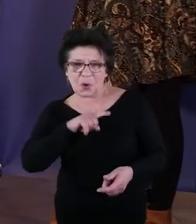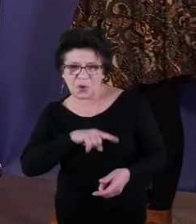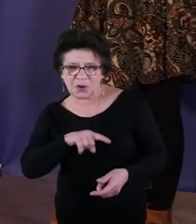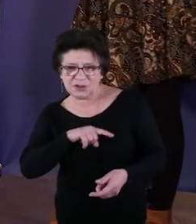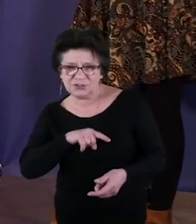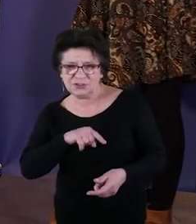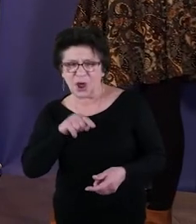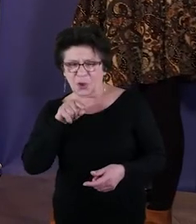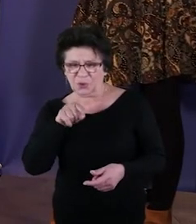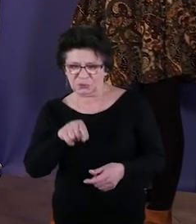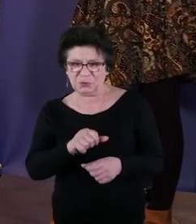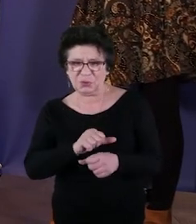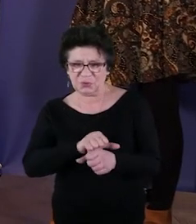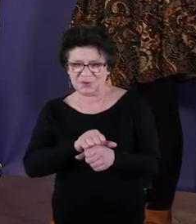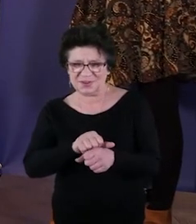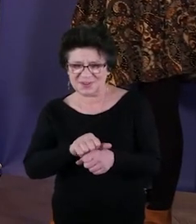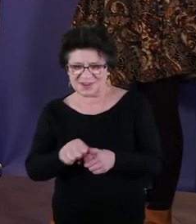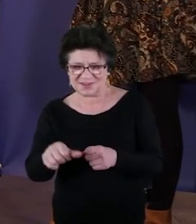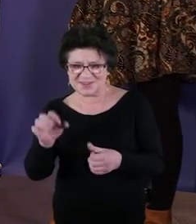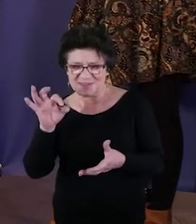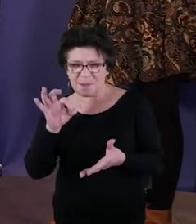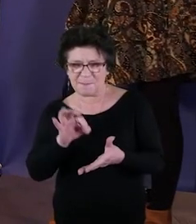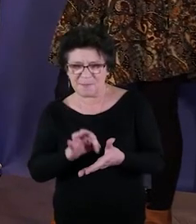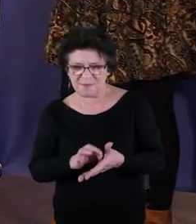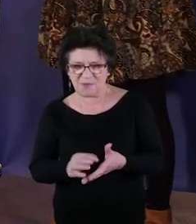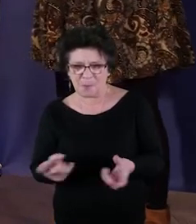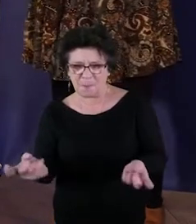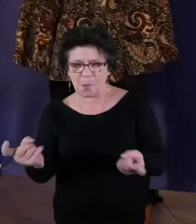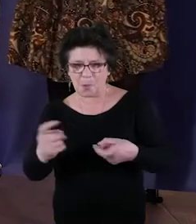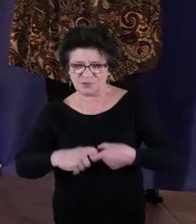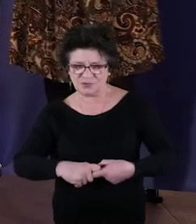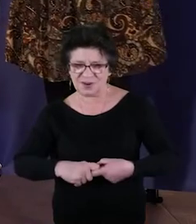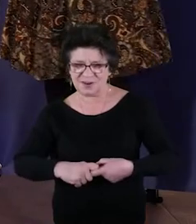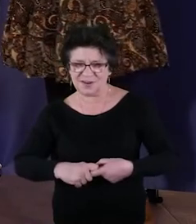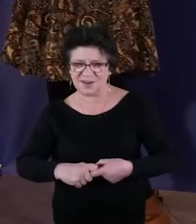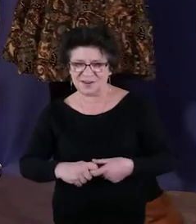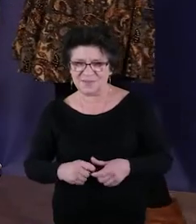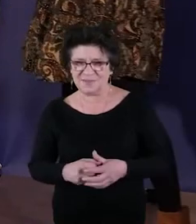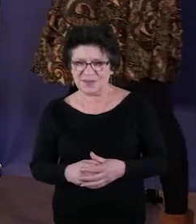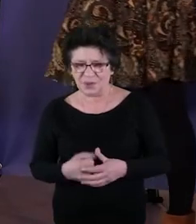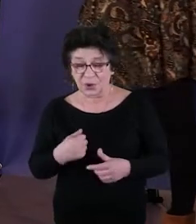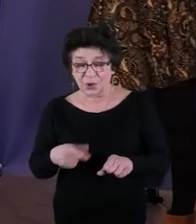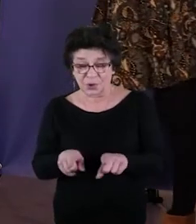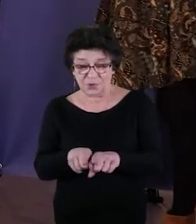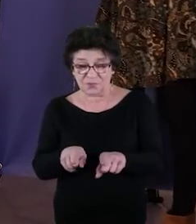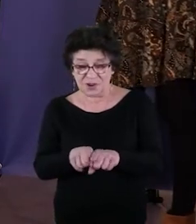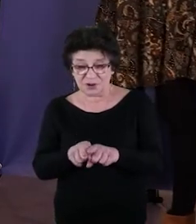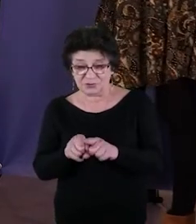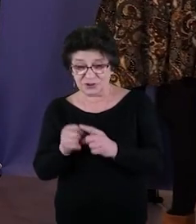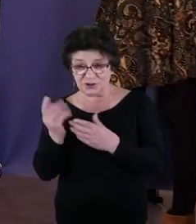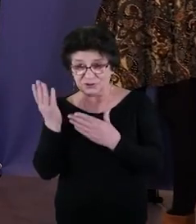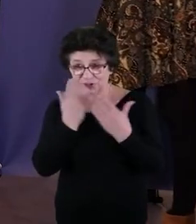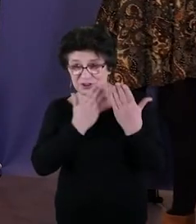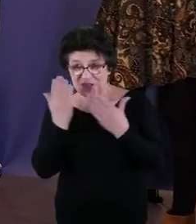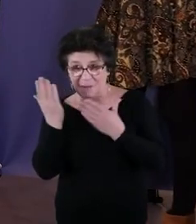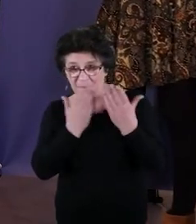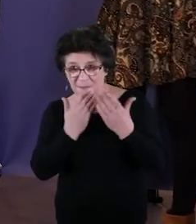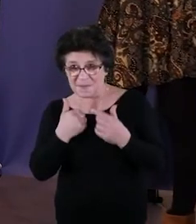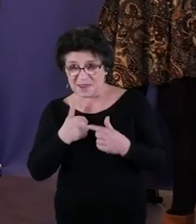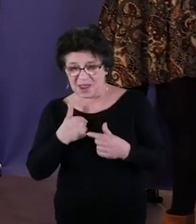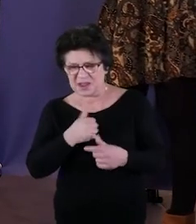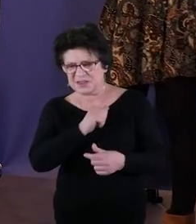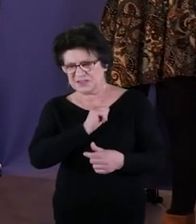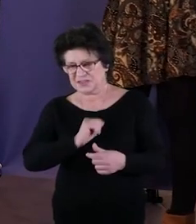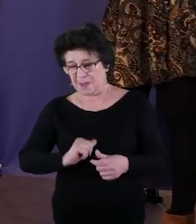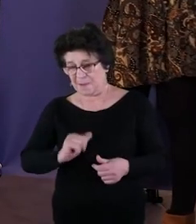tutaj jest chyba taki Takie łączenie Zresztą doczytałam że pani sama o sobie mówi że